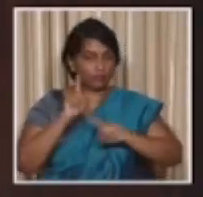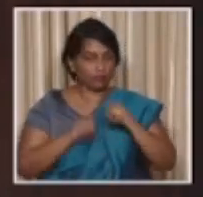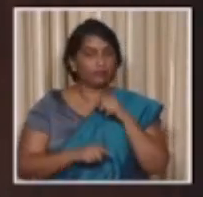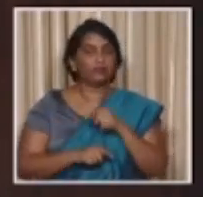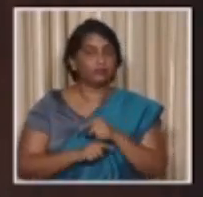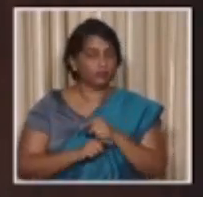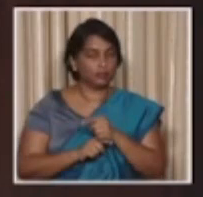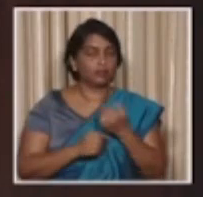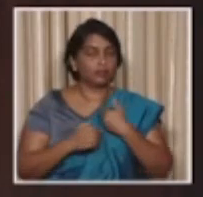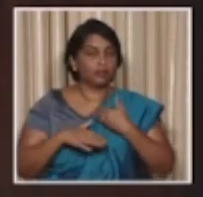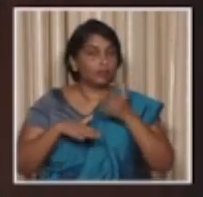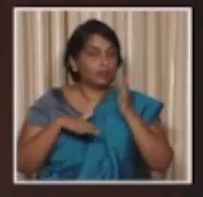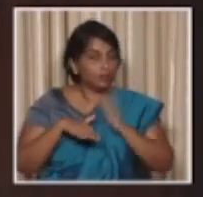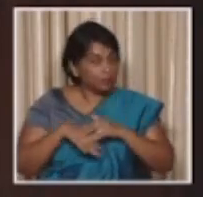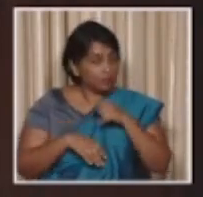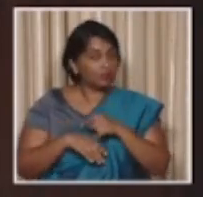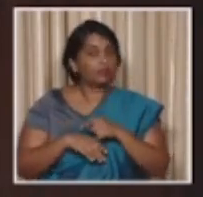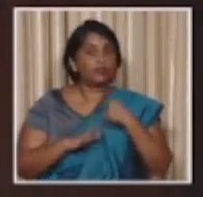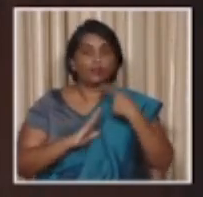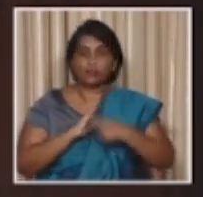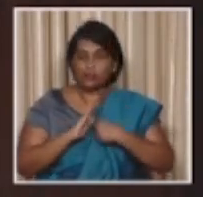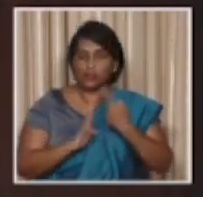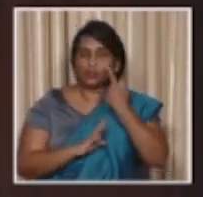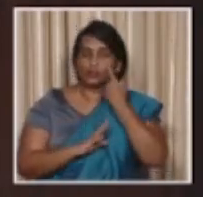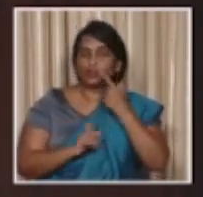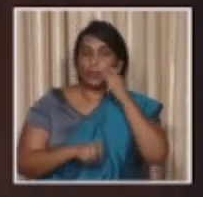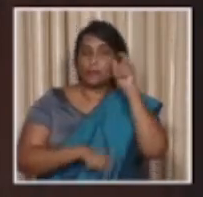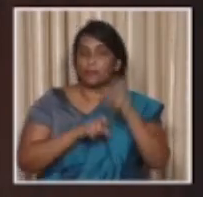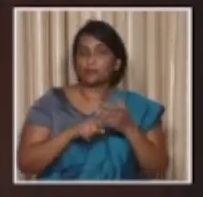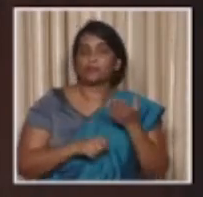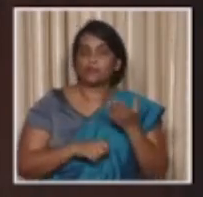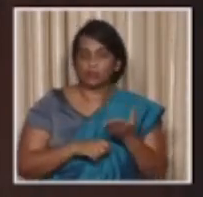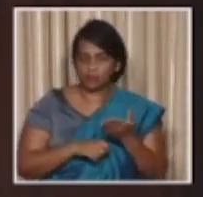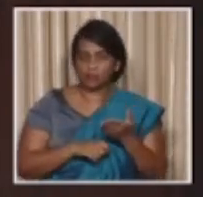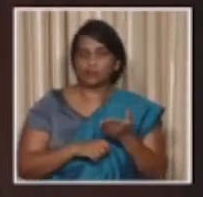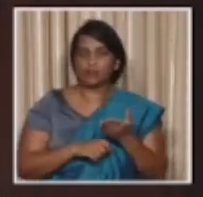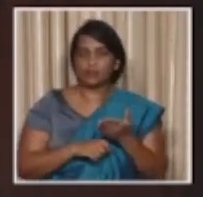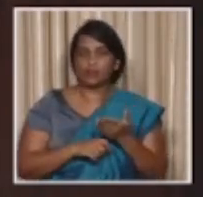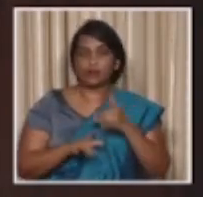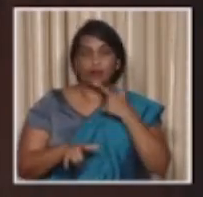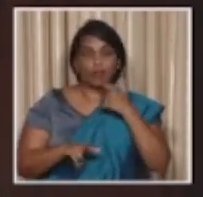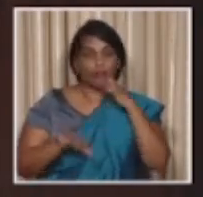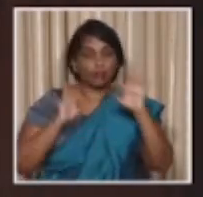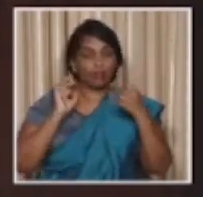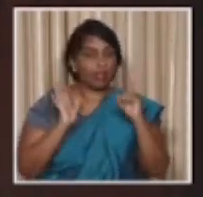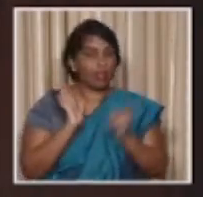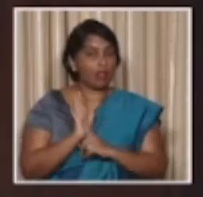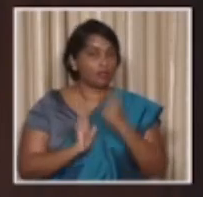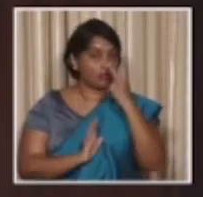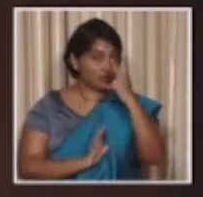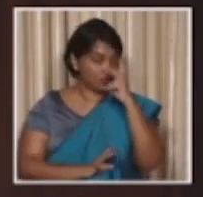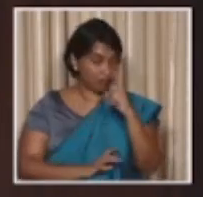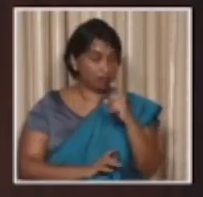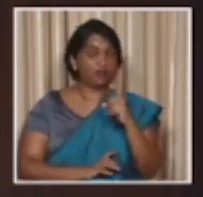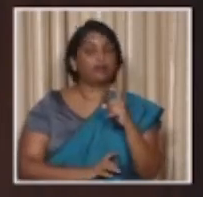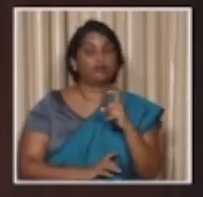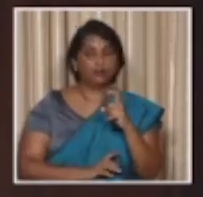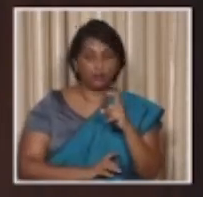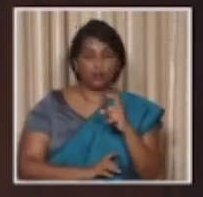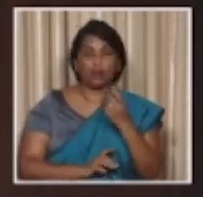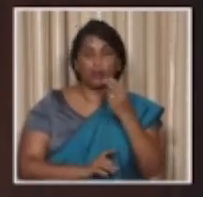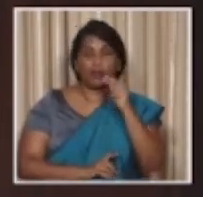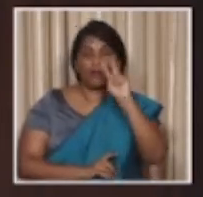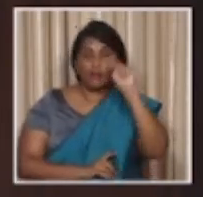අපි අත තියන්නේ මේ රටේ ඉන්න අහිංසක මිනිස්සුන්ගේ වතු කම්කරුවන් ලක්ෂ 2000